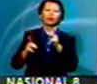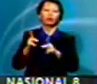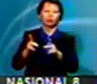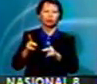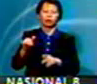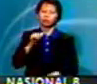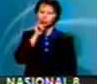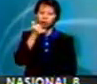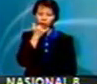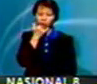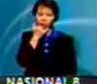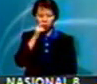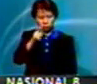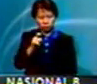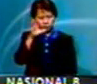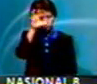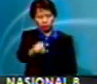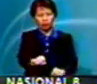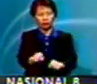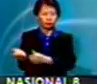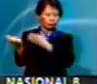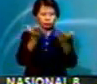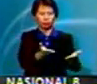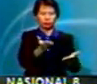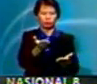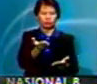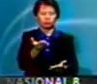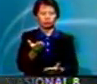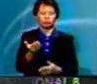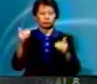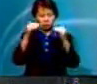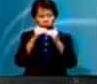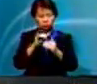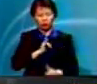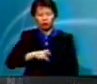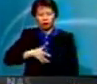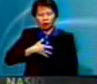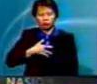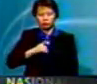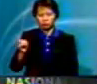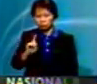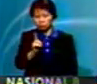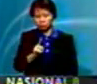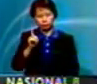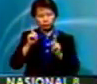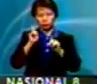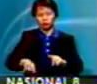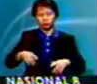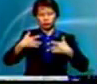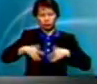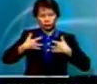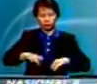tak berdosa ini ke muka keadilan. Dan saya rasa tidak ada mana-mana pihak yang boleh menafikan hak kita